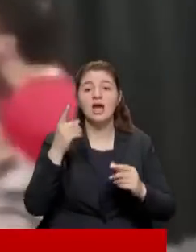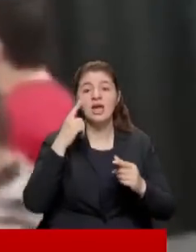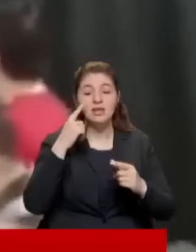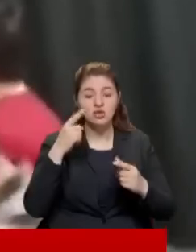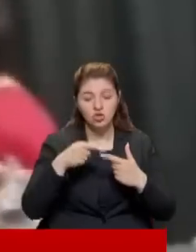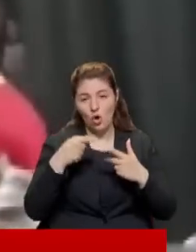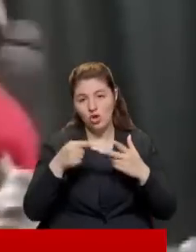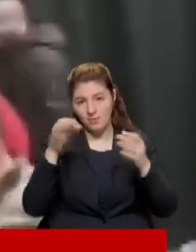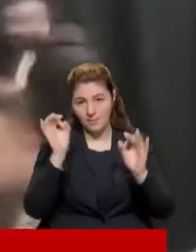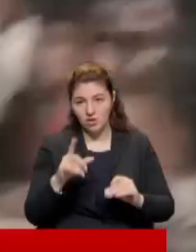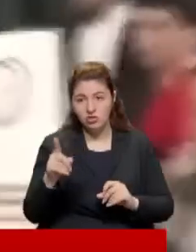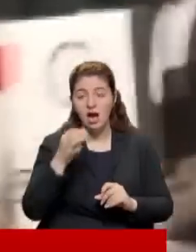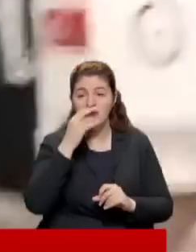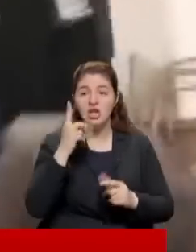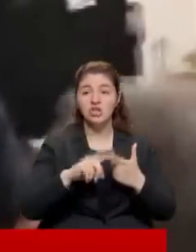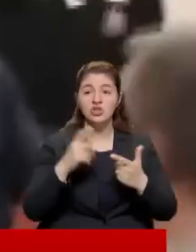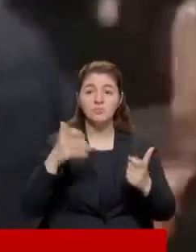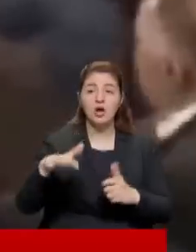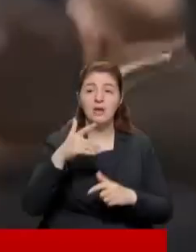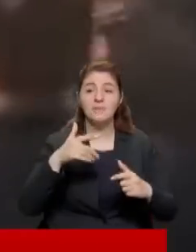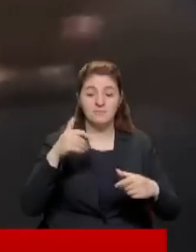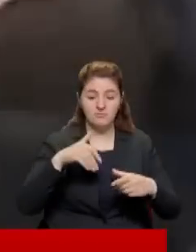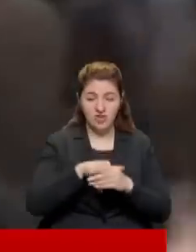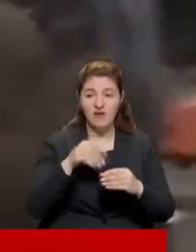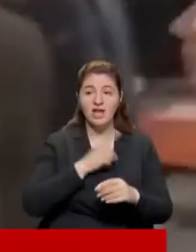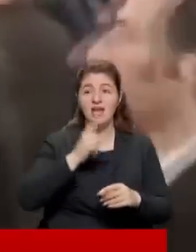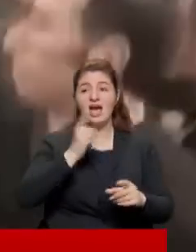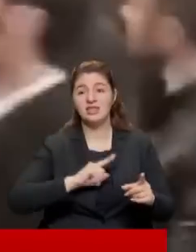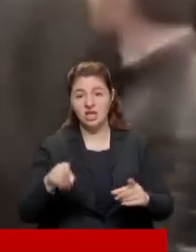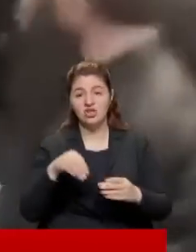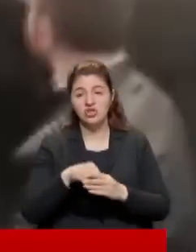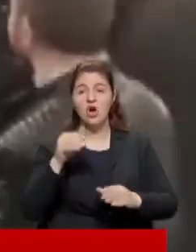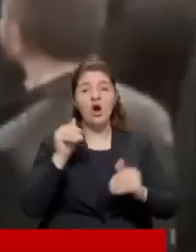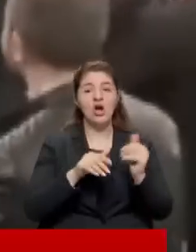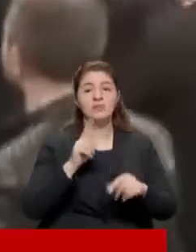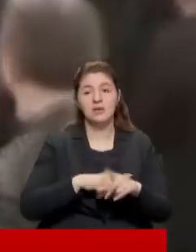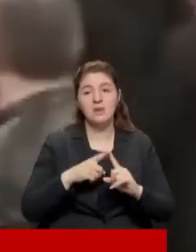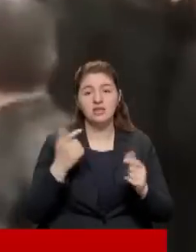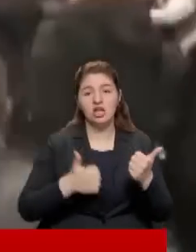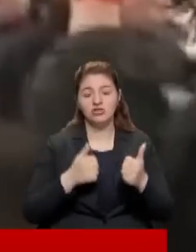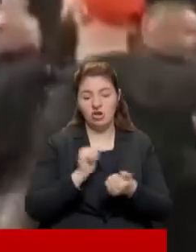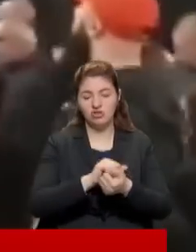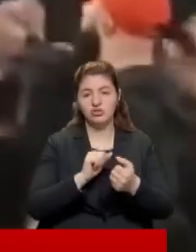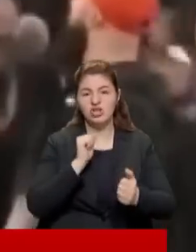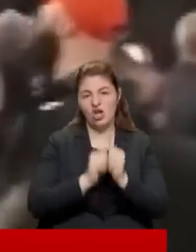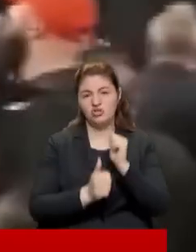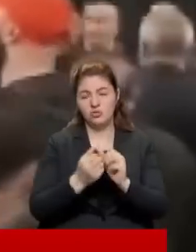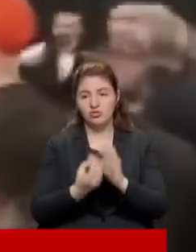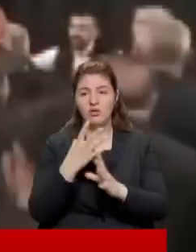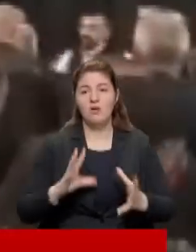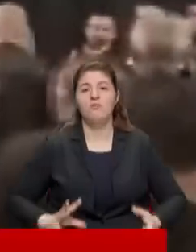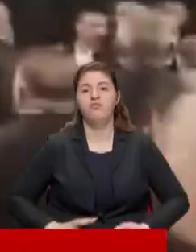yoklamalarına başladı. Ankara 2. Bölge Milletvekili aday adayları için oylama sırasında tartışma çıktı. Tartışma kavgaya dönüştü.